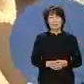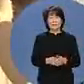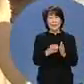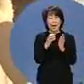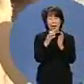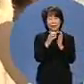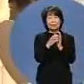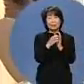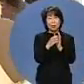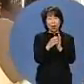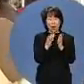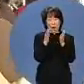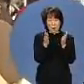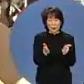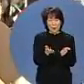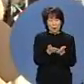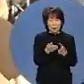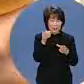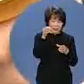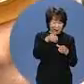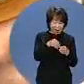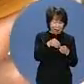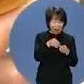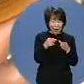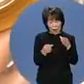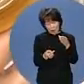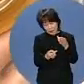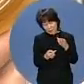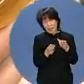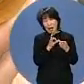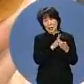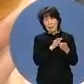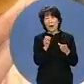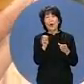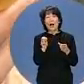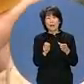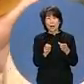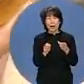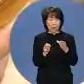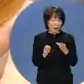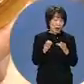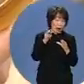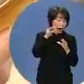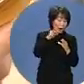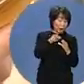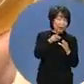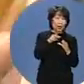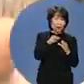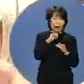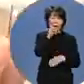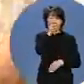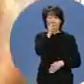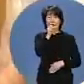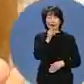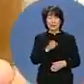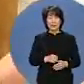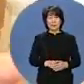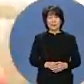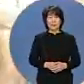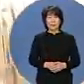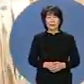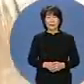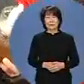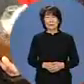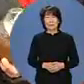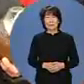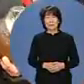石をこう入れてこう自分の名前とか書いたところがこう下に映ったりこうよく見えたのでよかったと思います